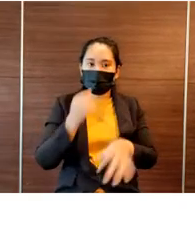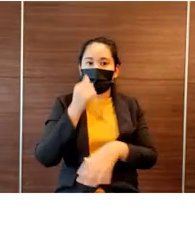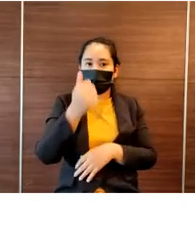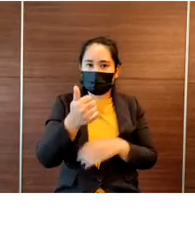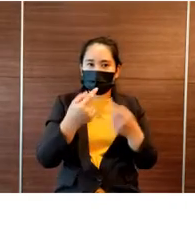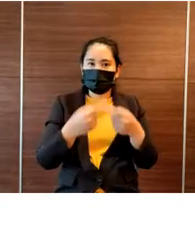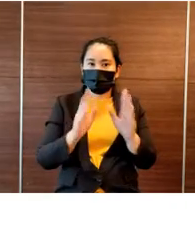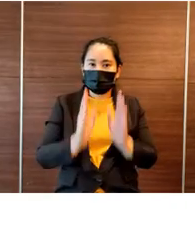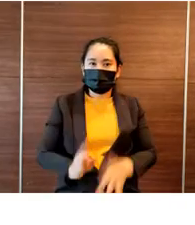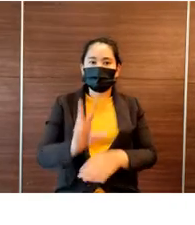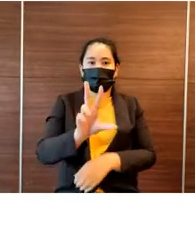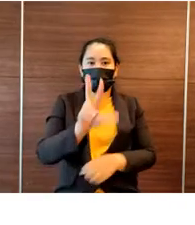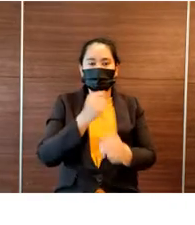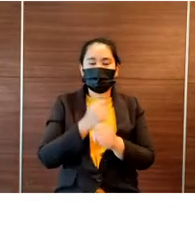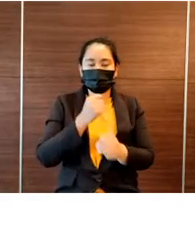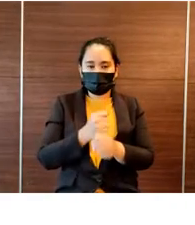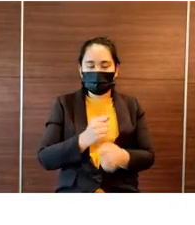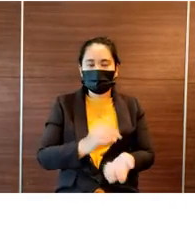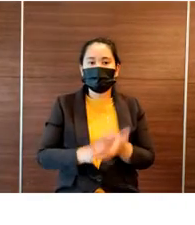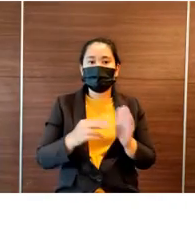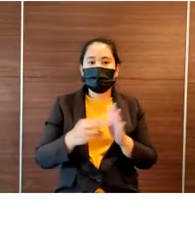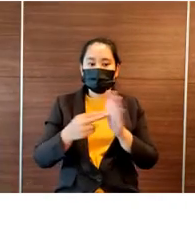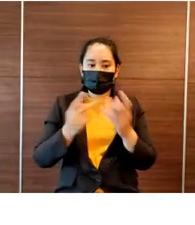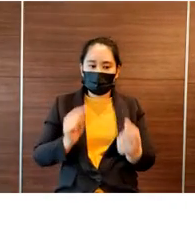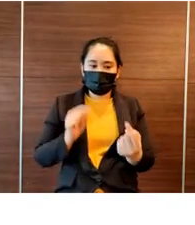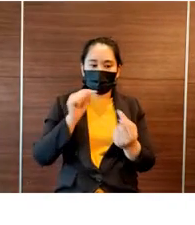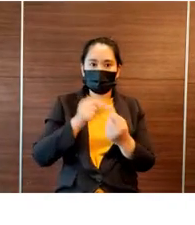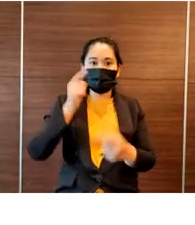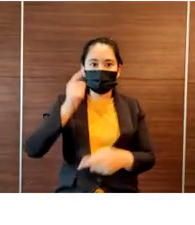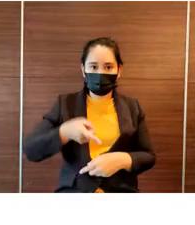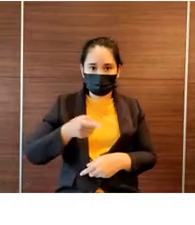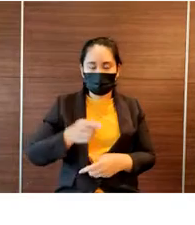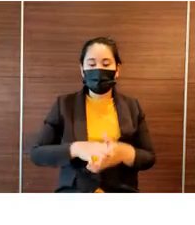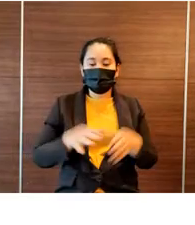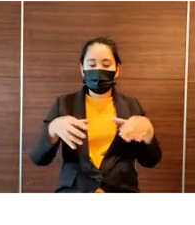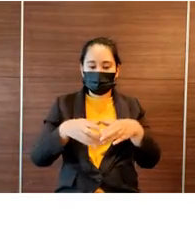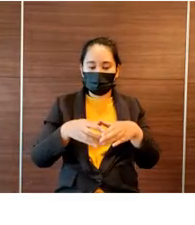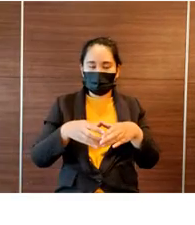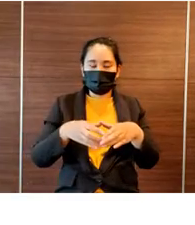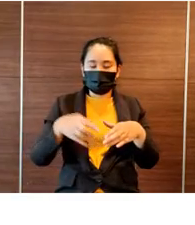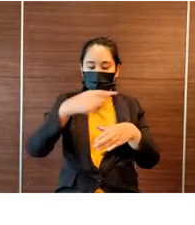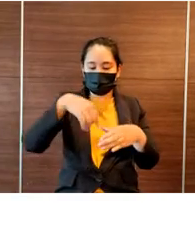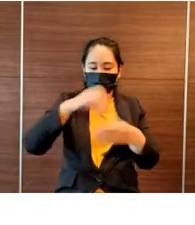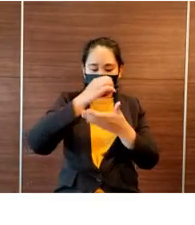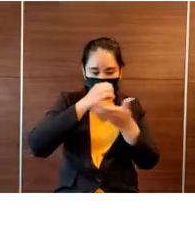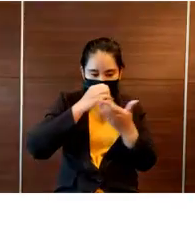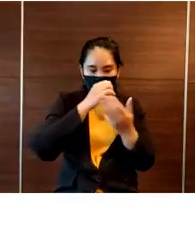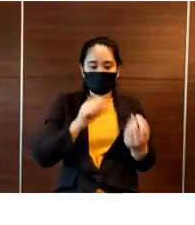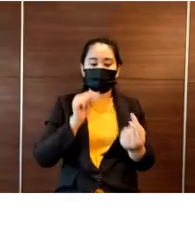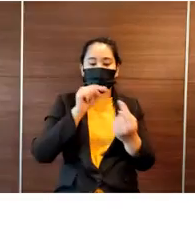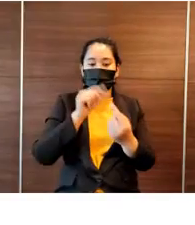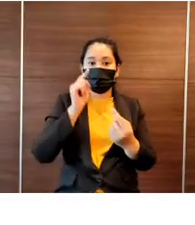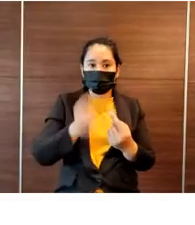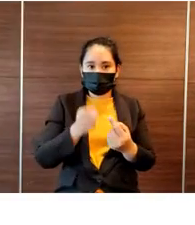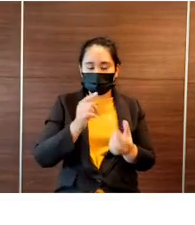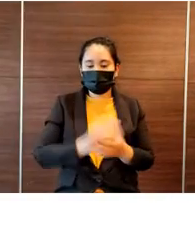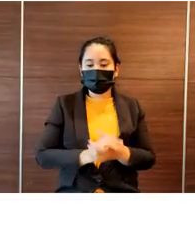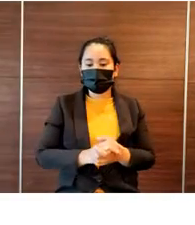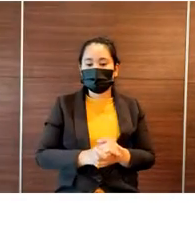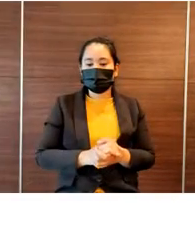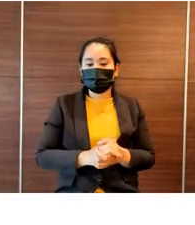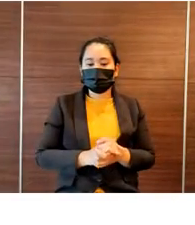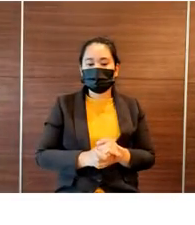น3คนเท่านั้นที่เข้าถึงกลุ่ม MSM ที่ใช้สารเสพติดจริงๆสิ่งสำคัญที่สุดเล